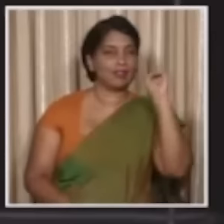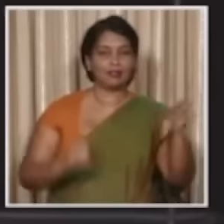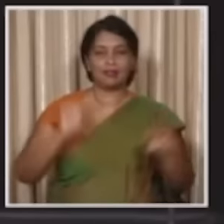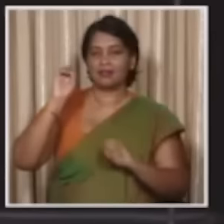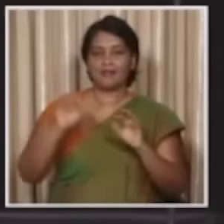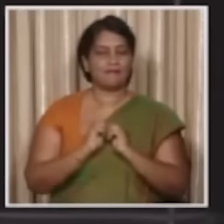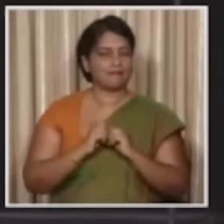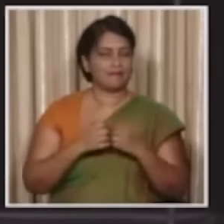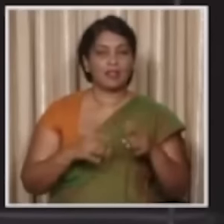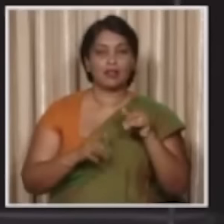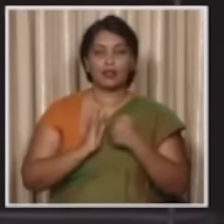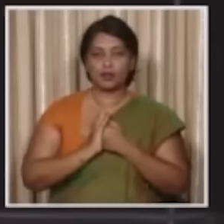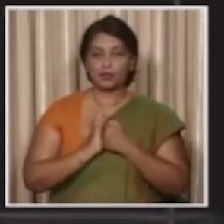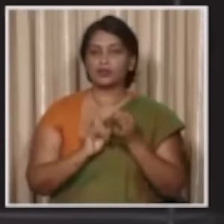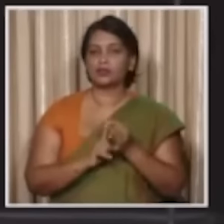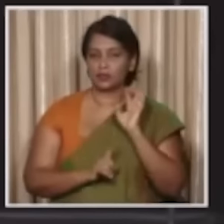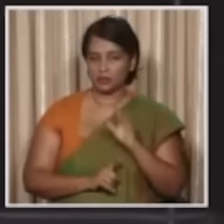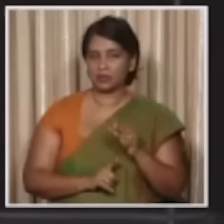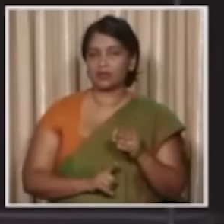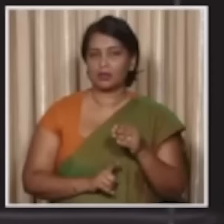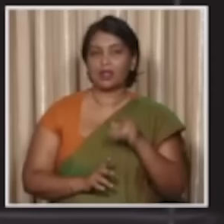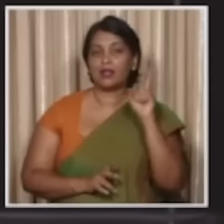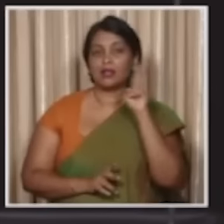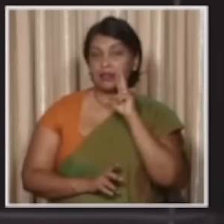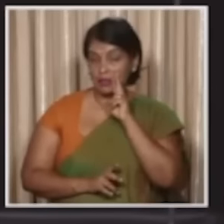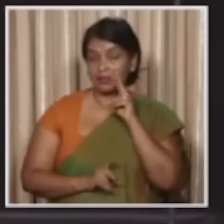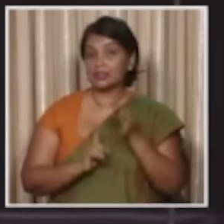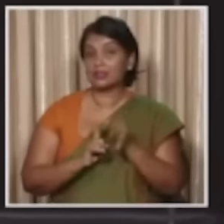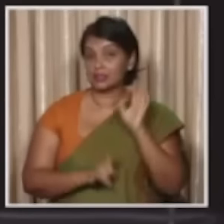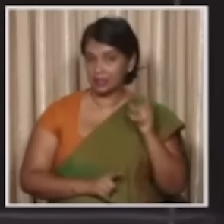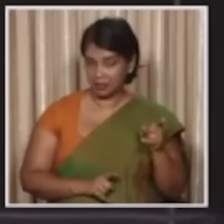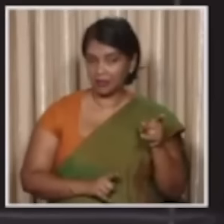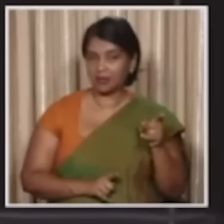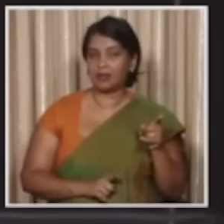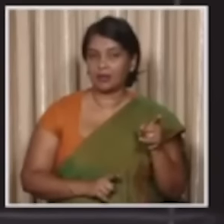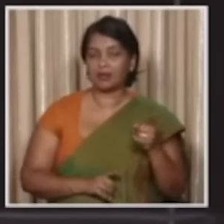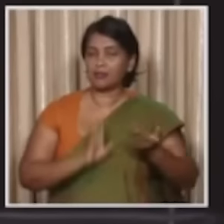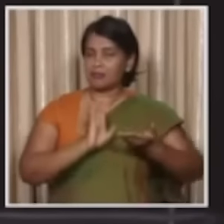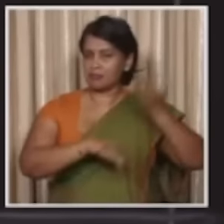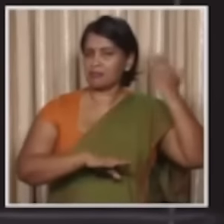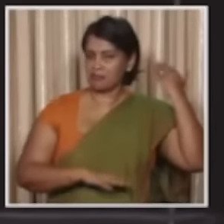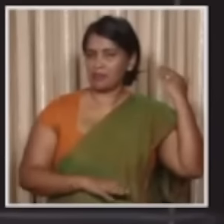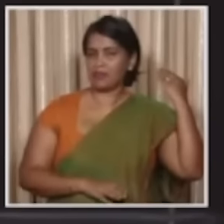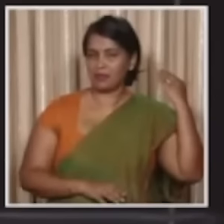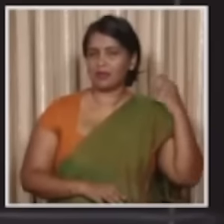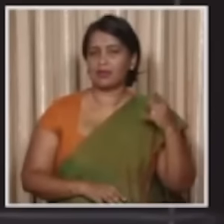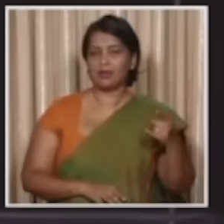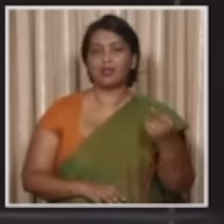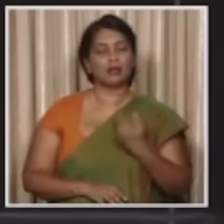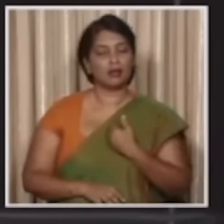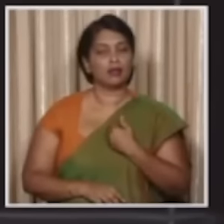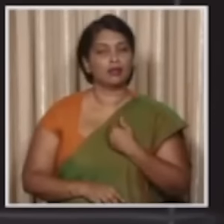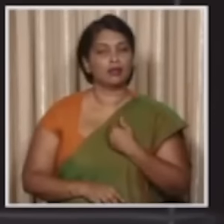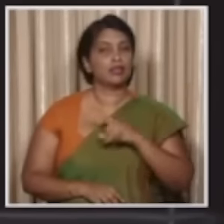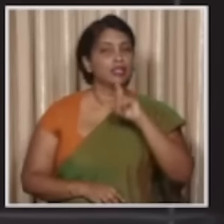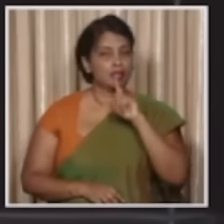වැයි. අතිගරු ජනාධිපතිතුමා මේ අපේ රනිල් වික්‍රමසිංහ මැතිතුමා කාලකට ඉස්සෙල්ලා අපේ